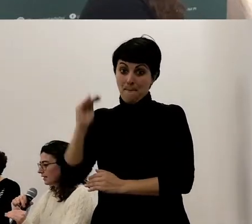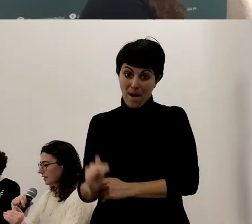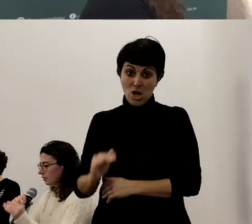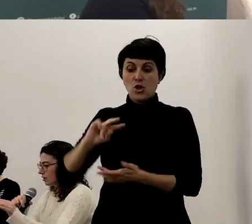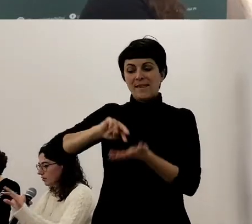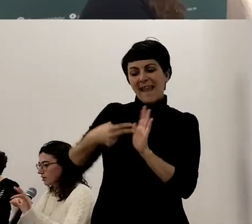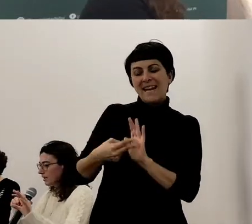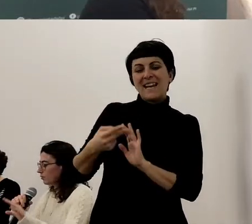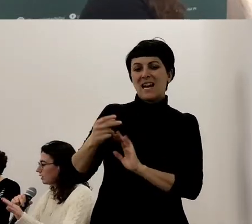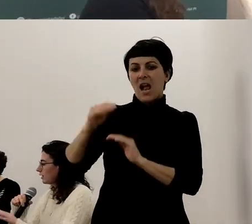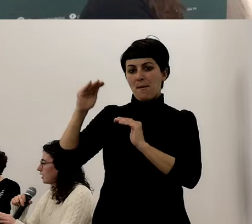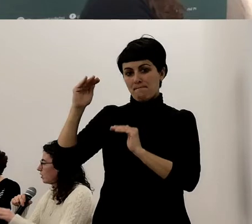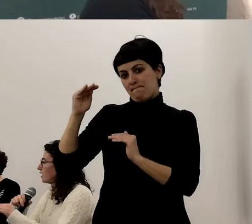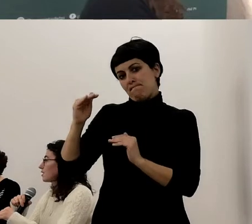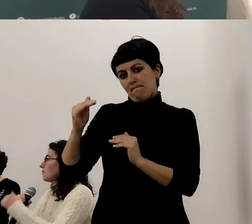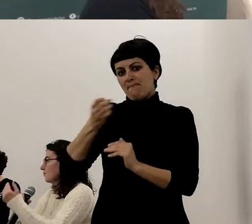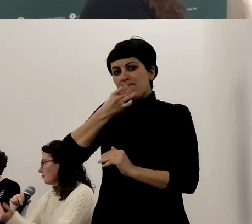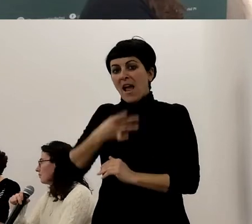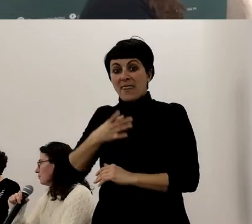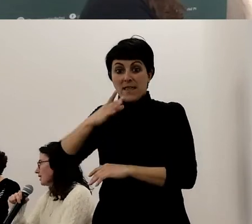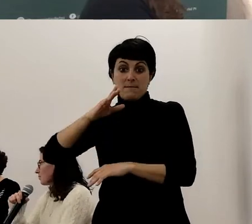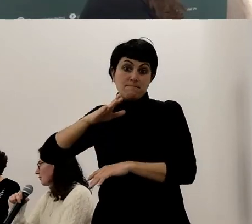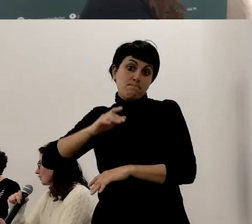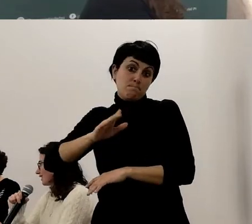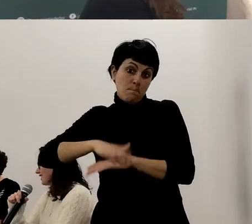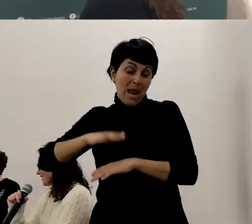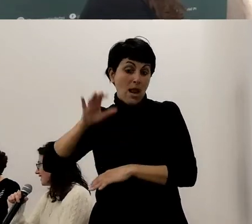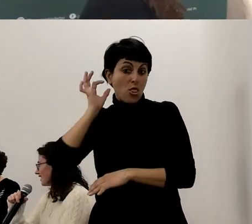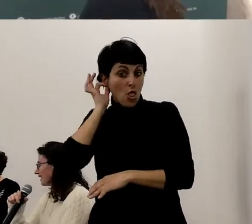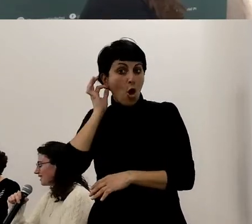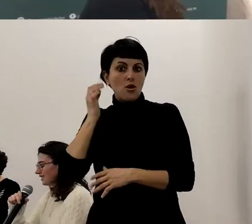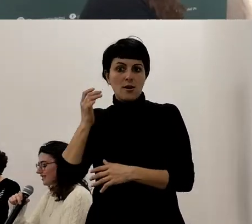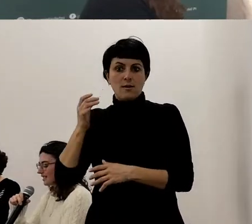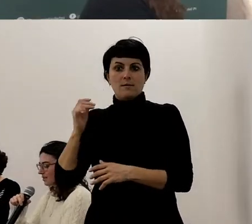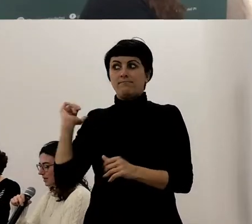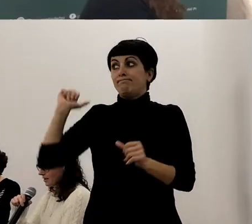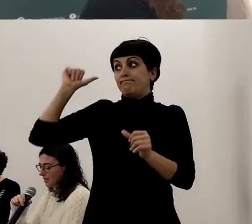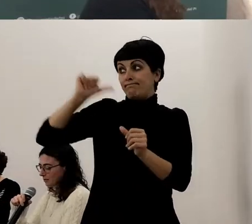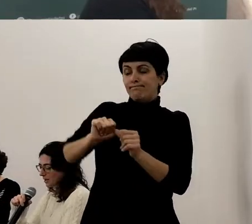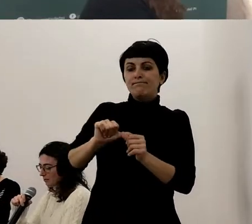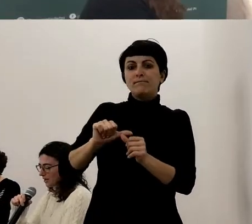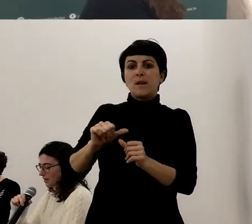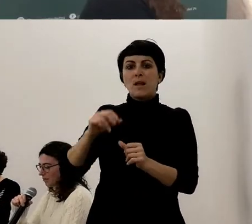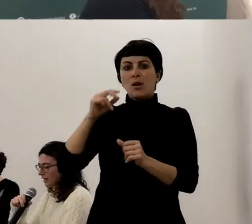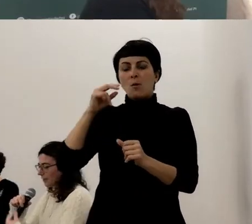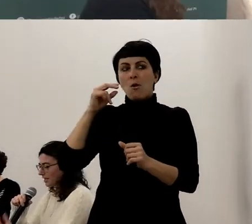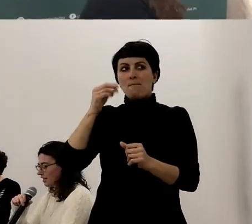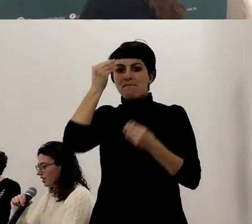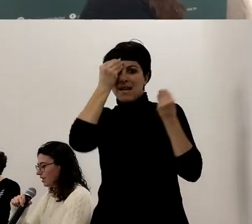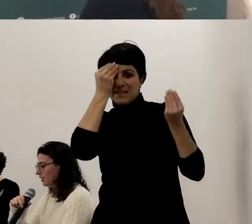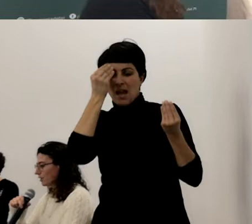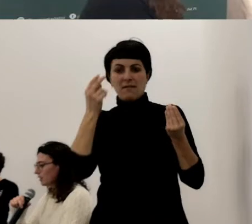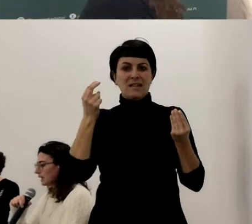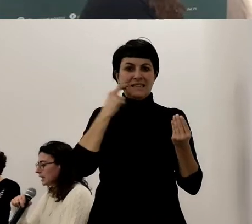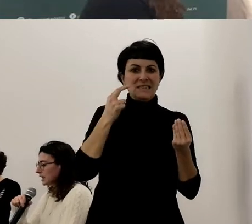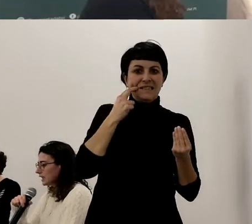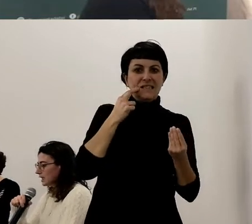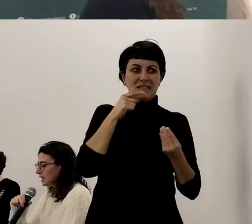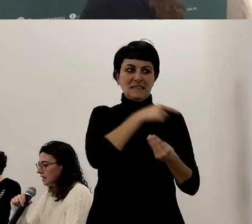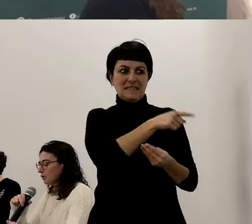hagut una certa quantitat de dones, més poc del que ens agradaria, és a dir, sempre hem treballat perquè vagi creixent,